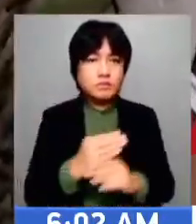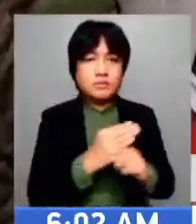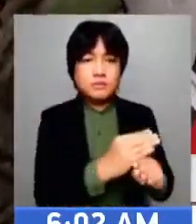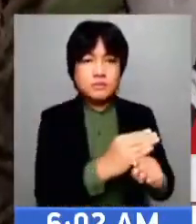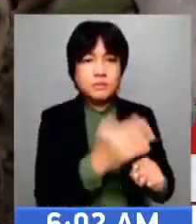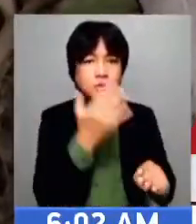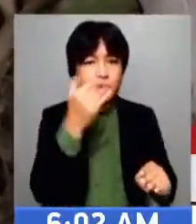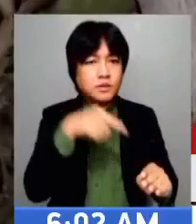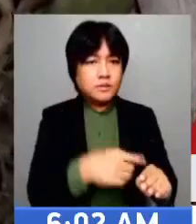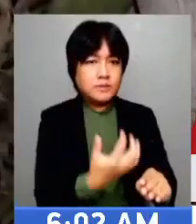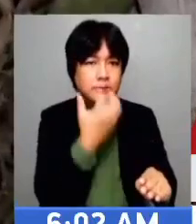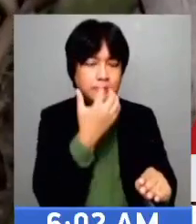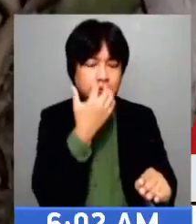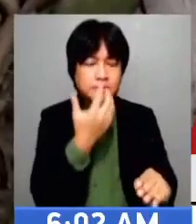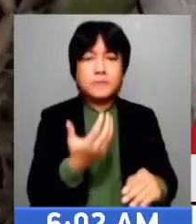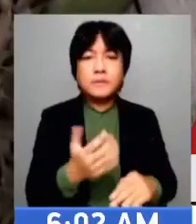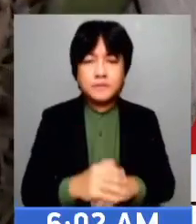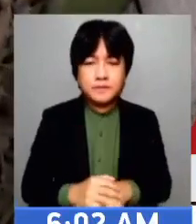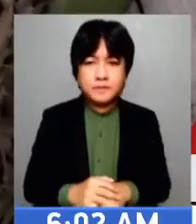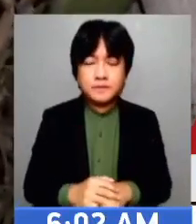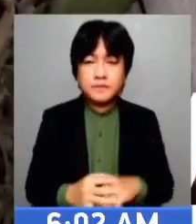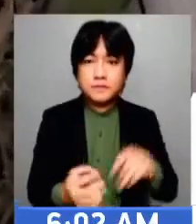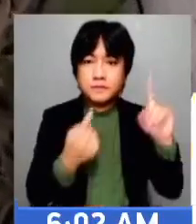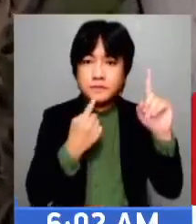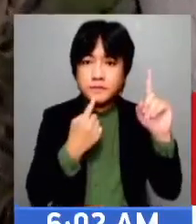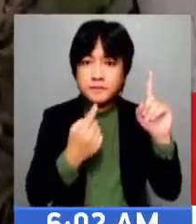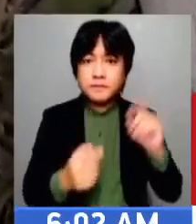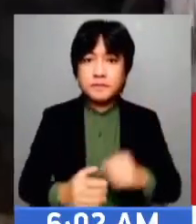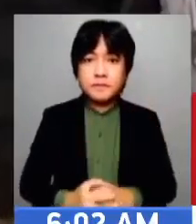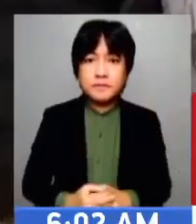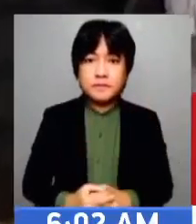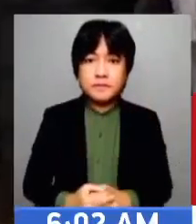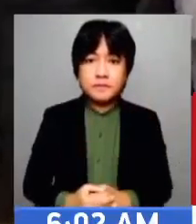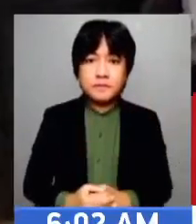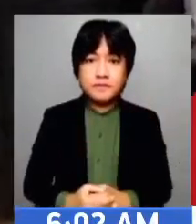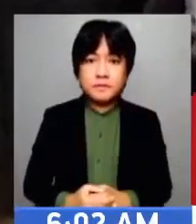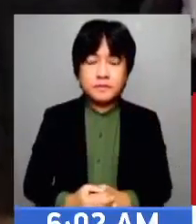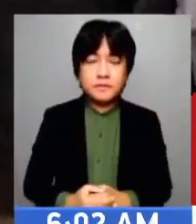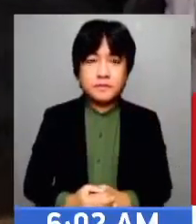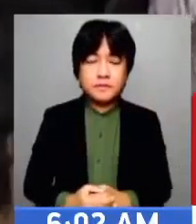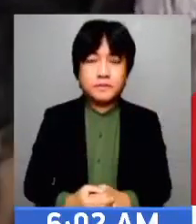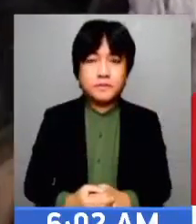ng BP kasi namamoy na sa labas eh. Yung iba